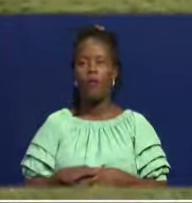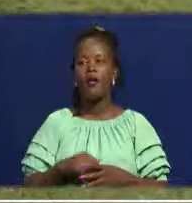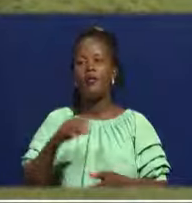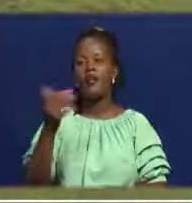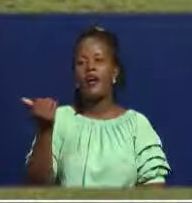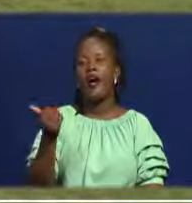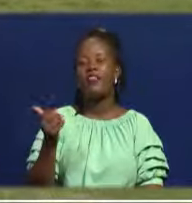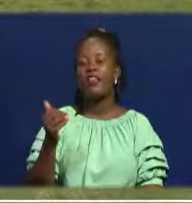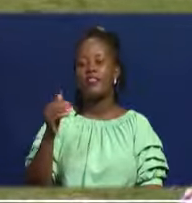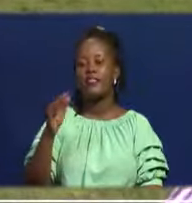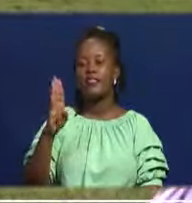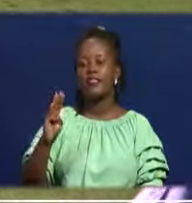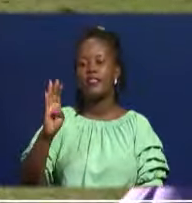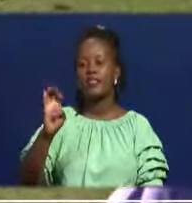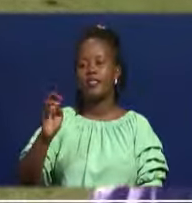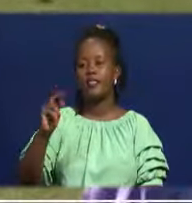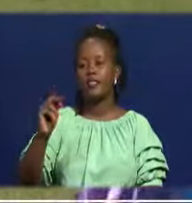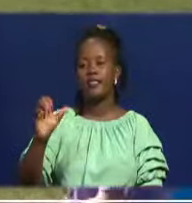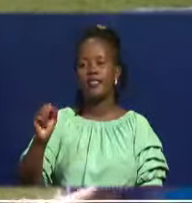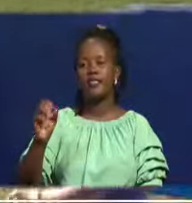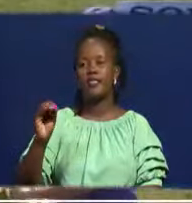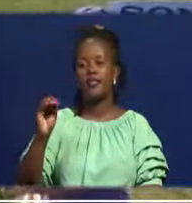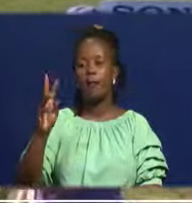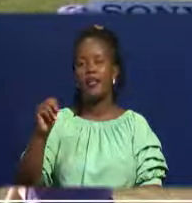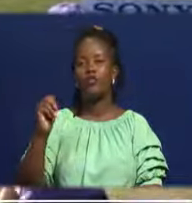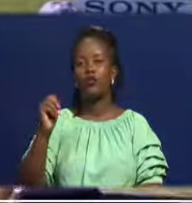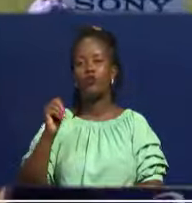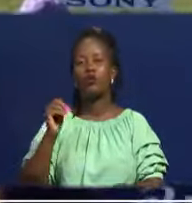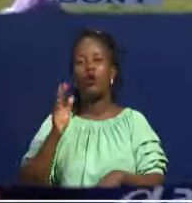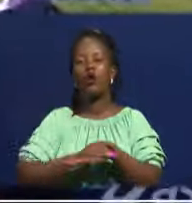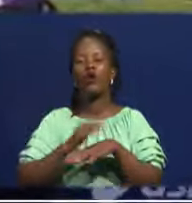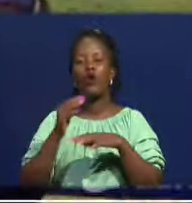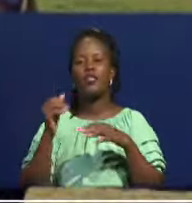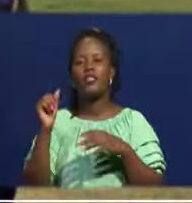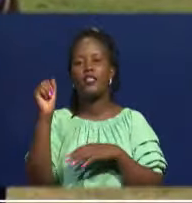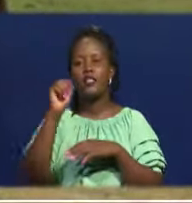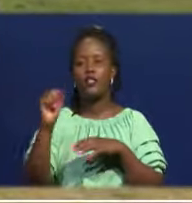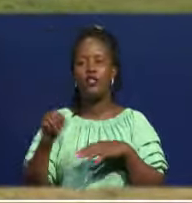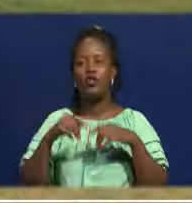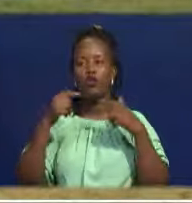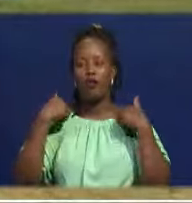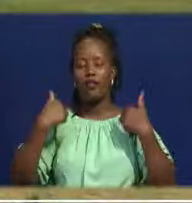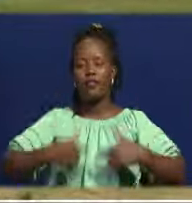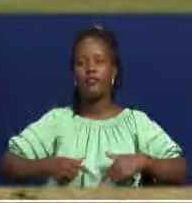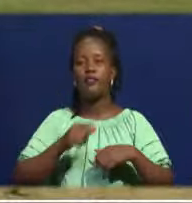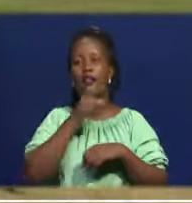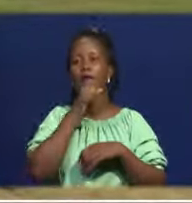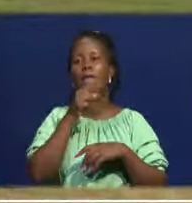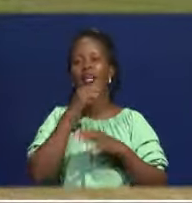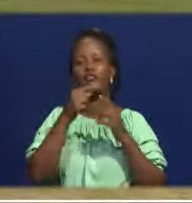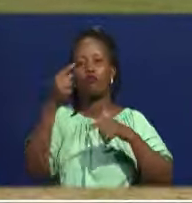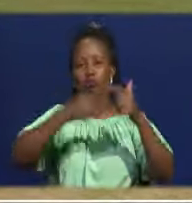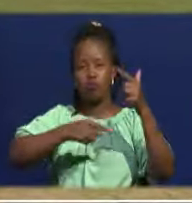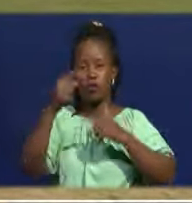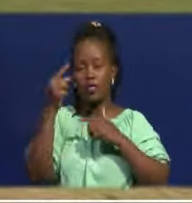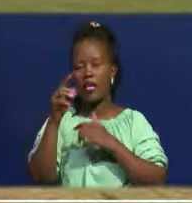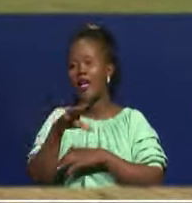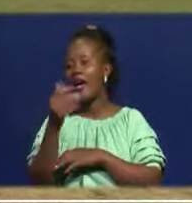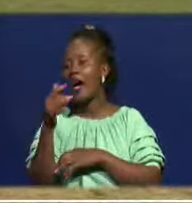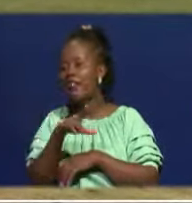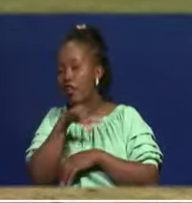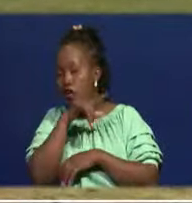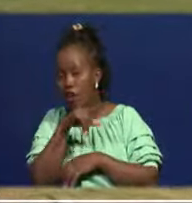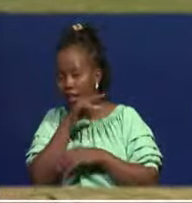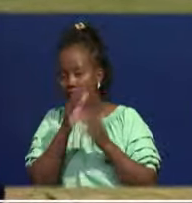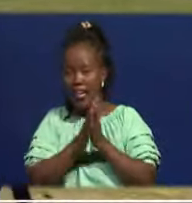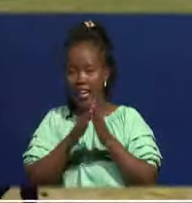Benson Kiplagat wa humu nchini alinyakua nishani ya shaba katika mbio za wanaume nyuma ya Jacob Kiplimo ya Uganda na Beruhu Aregawi